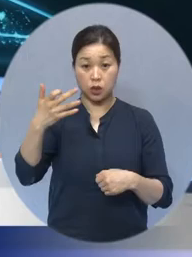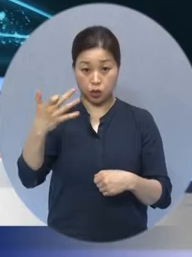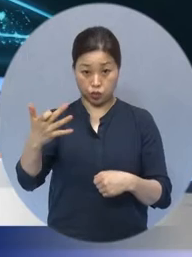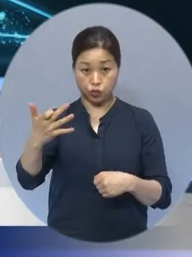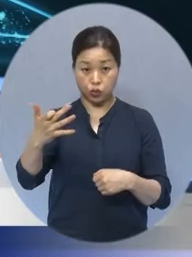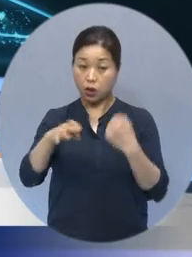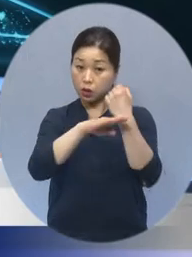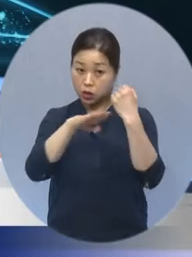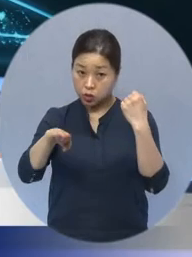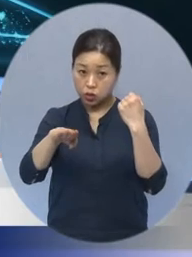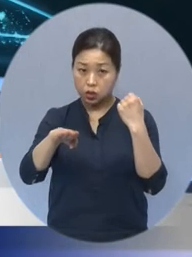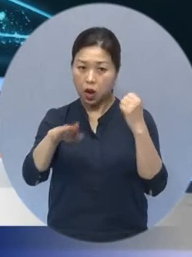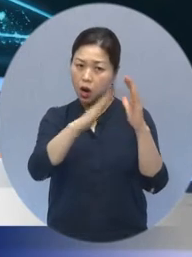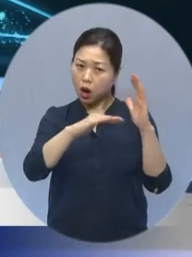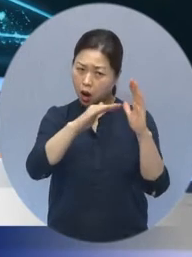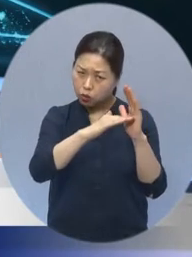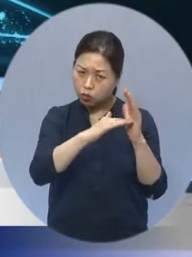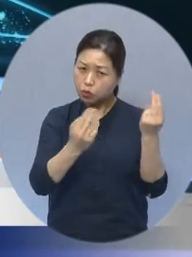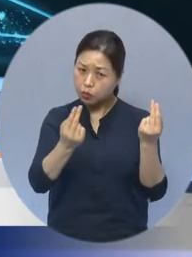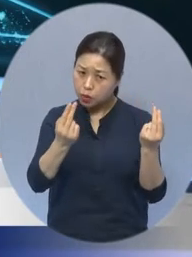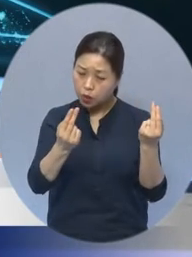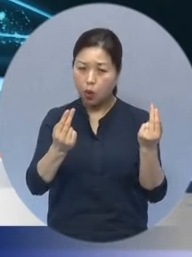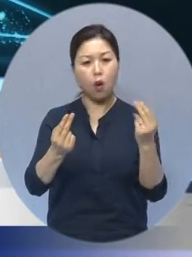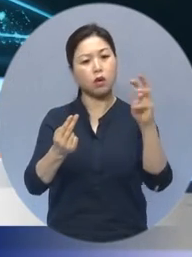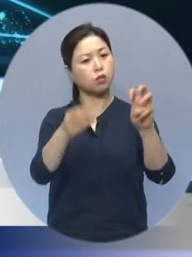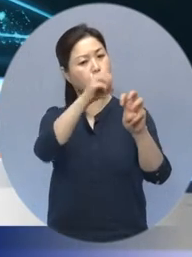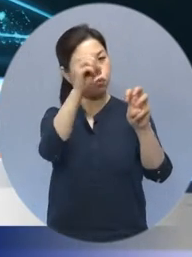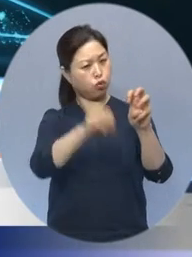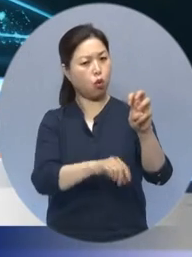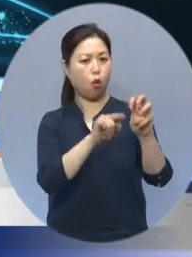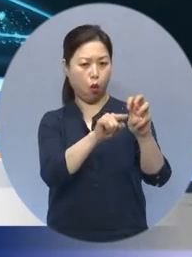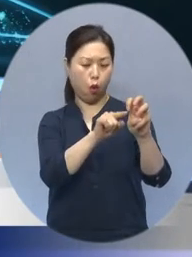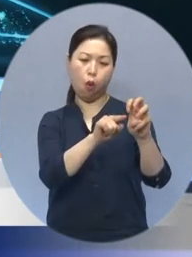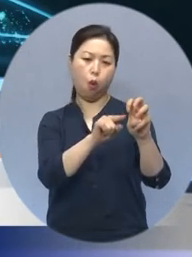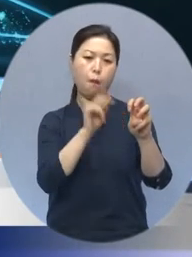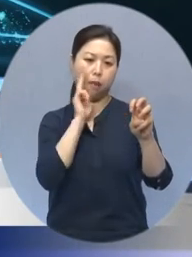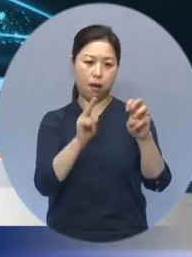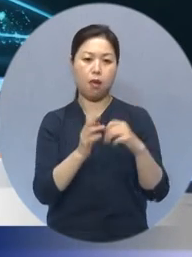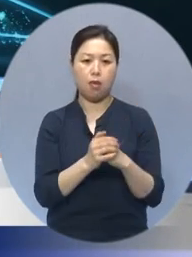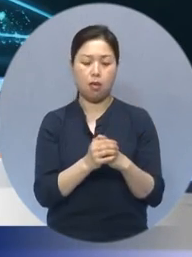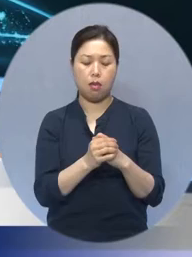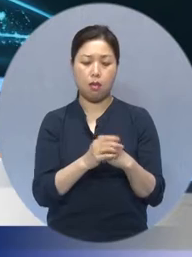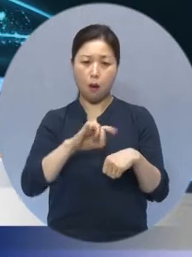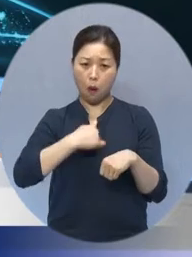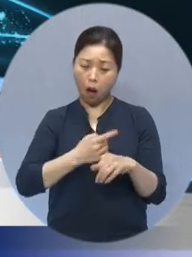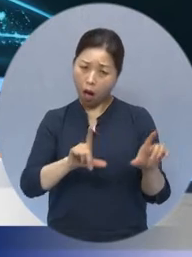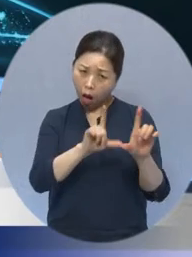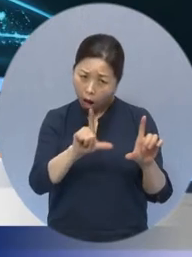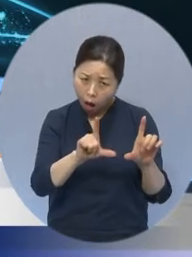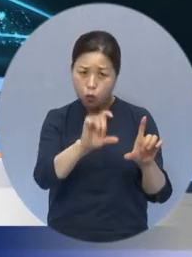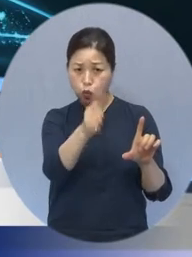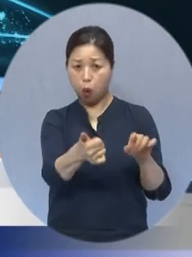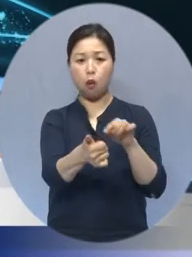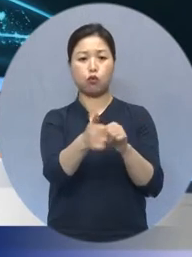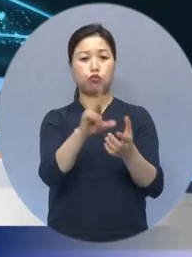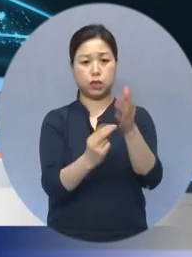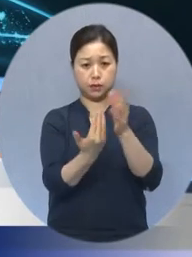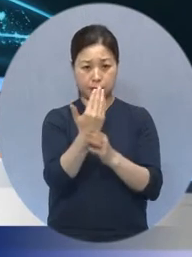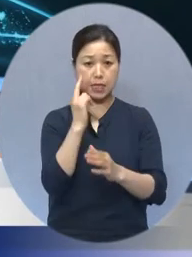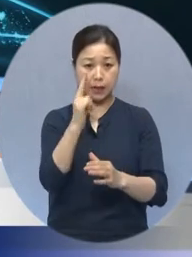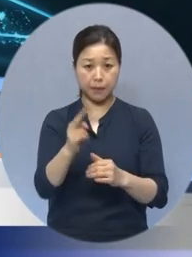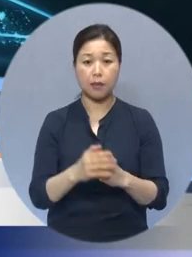가구 대비 30% 라는 높은 비중을 차지하는 데요 이에 따른 고독사 문제가 되도 되고 있습니다